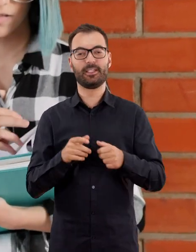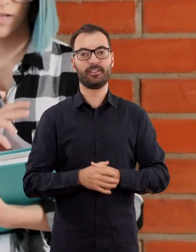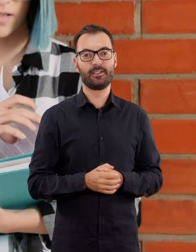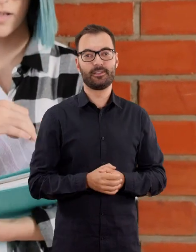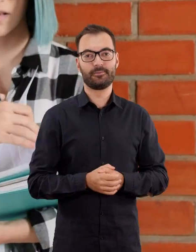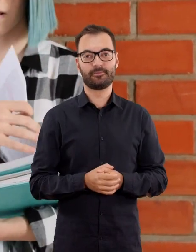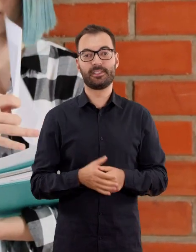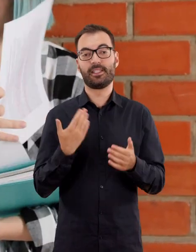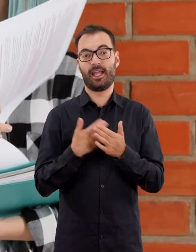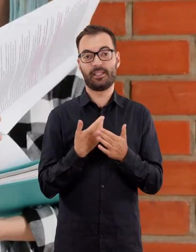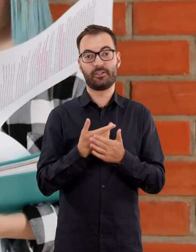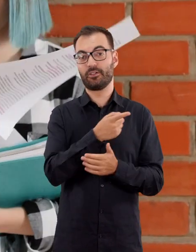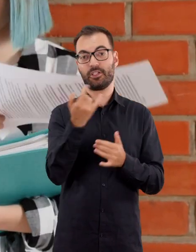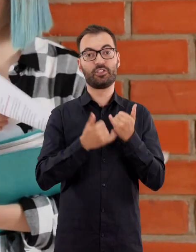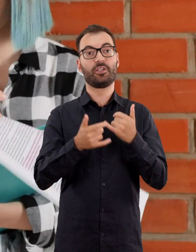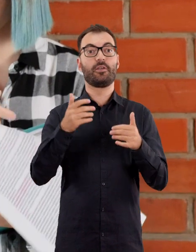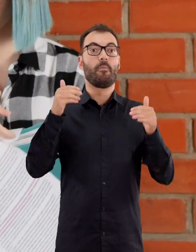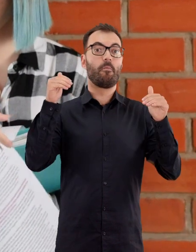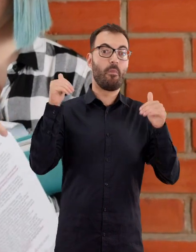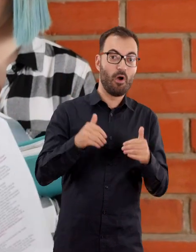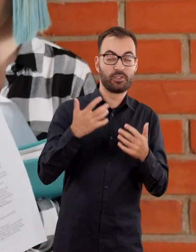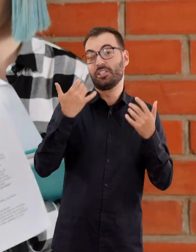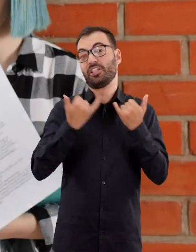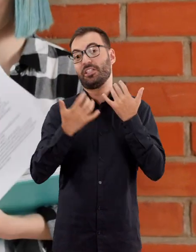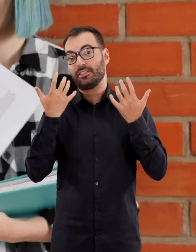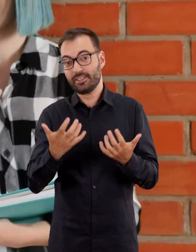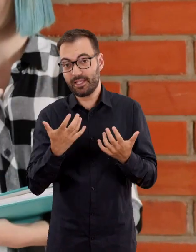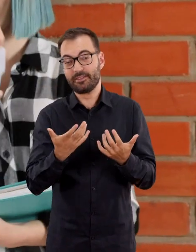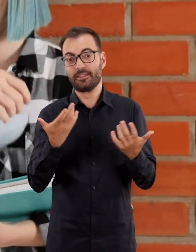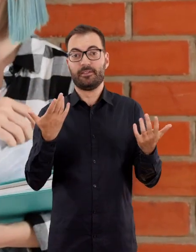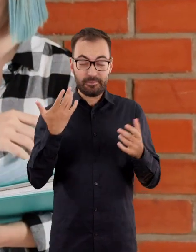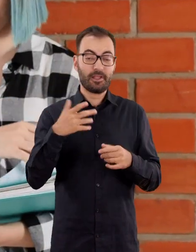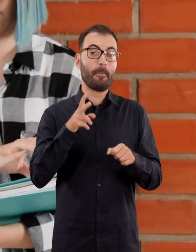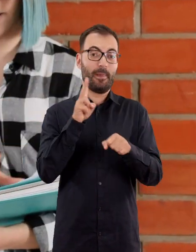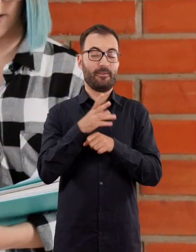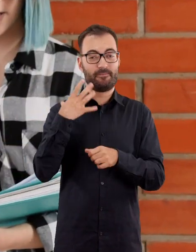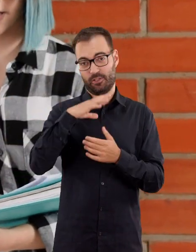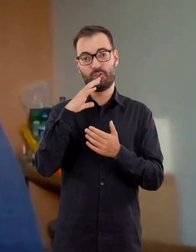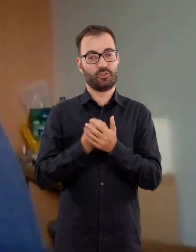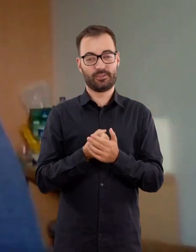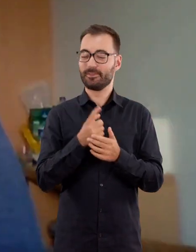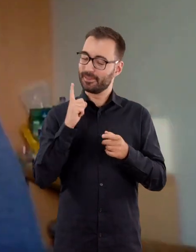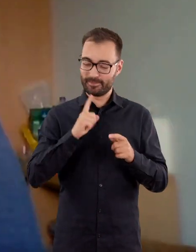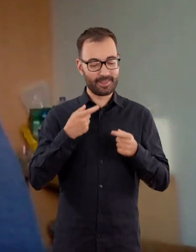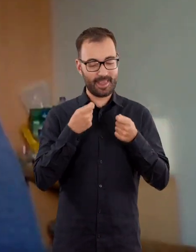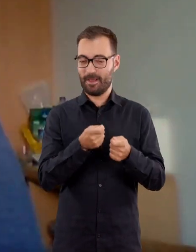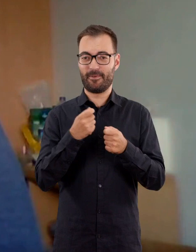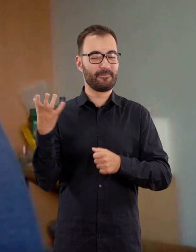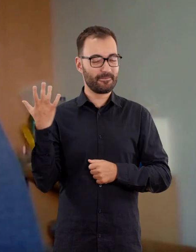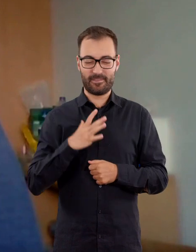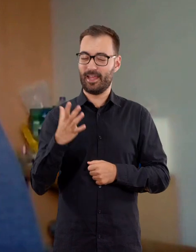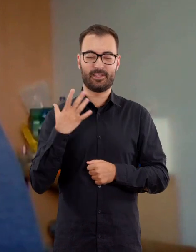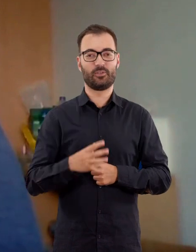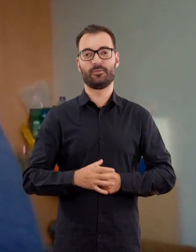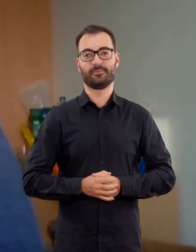Dlatego chciałbym każdego, kto jest w stanie i może skorzystać z programu mentoringu, bardzo serdecznie